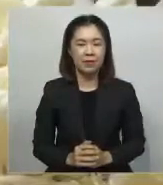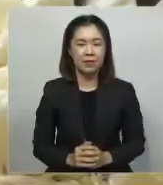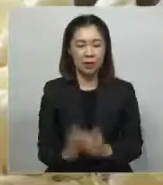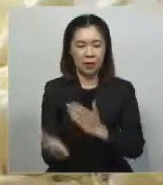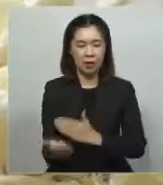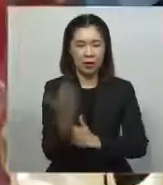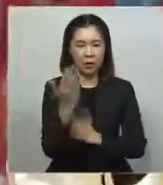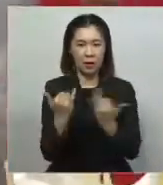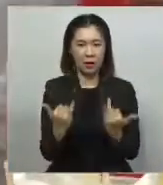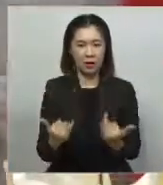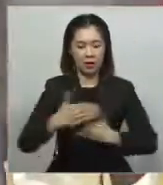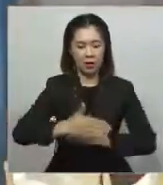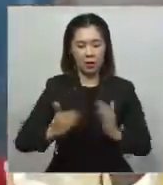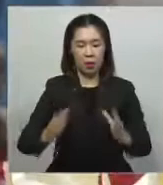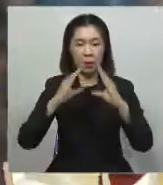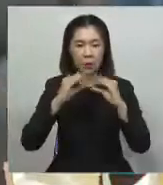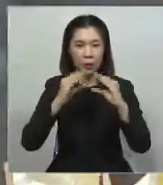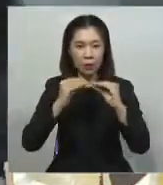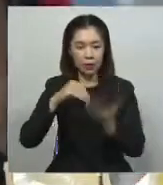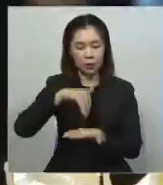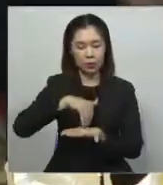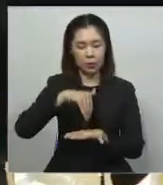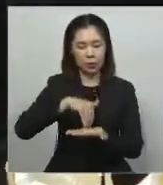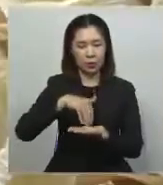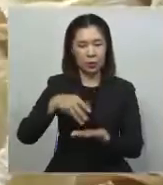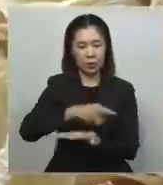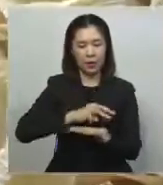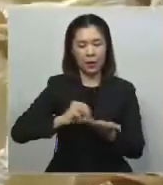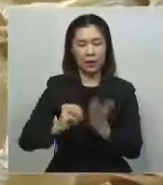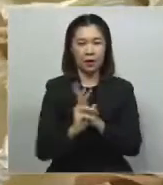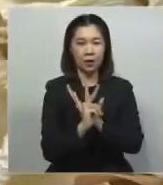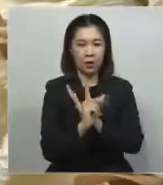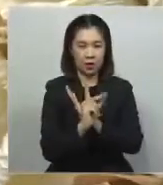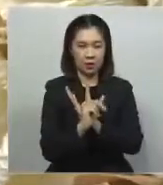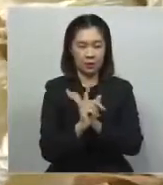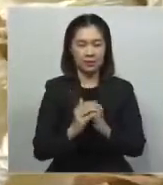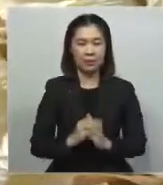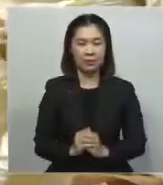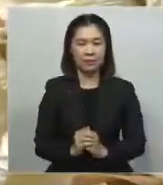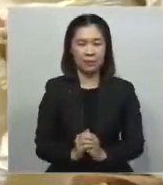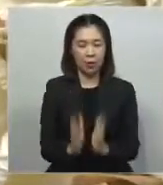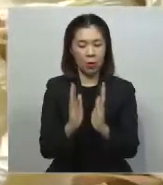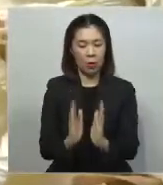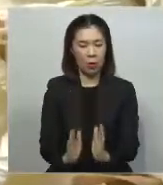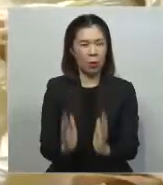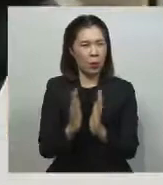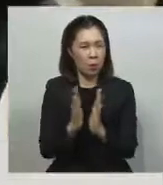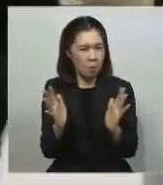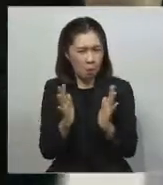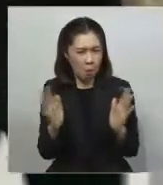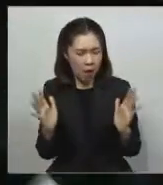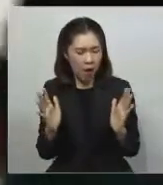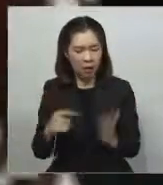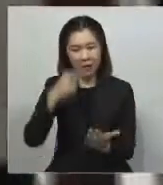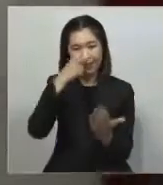ในช่วงเช้าวันนี้ที่หอประชุมอาคารอเนกประสงค์การจนาพิเศษมหาวิทยาลัยขอนแก่นมีพุทธศาสนิกชนจำนวนมากทั้งใน